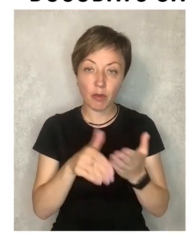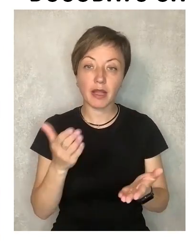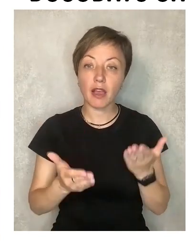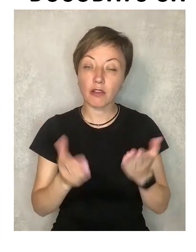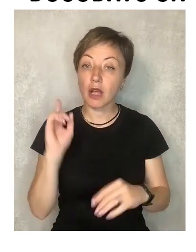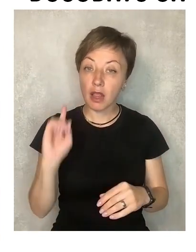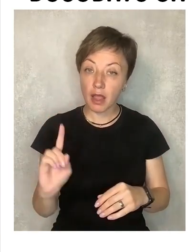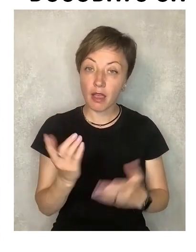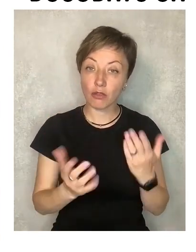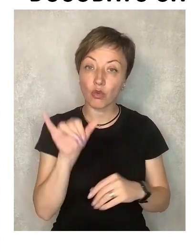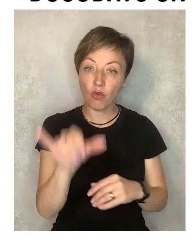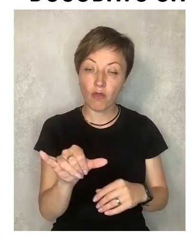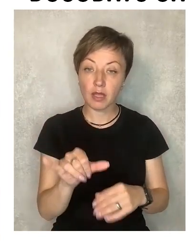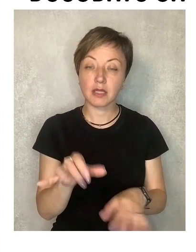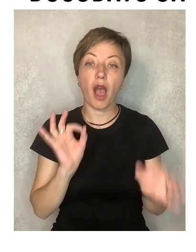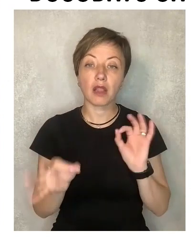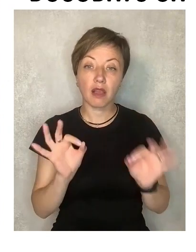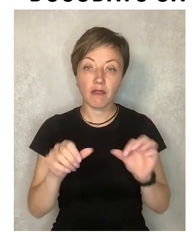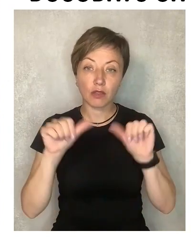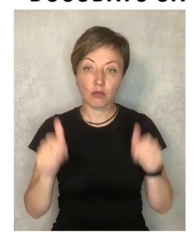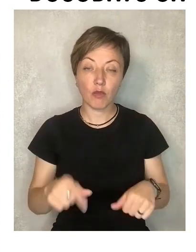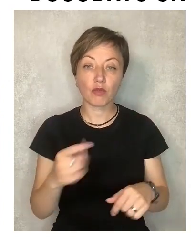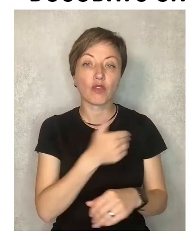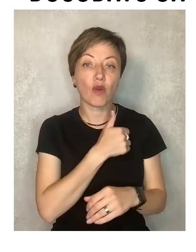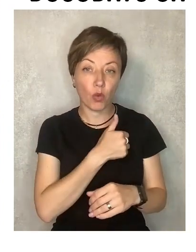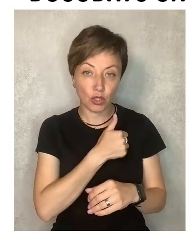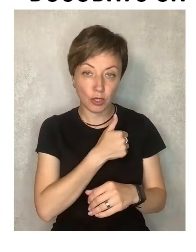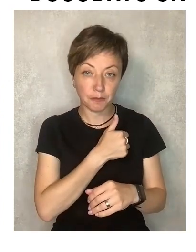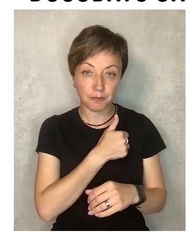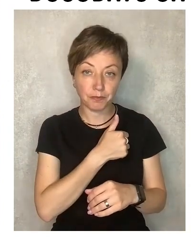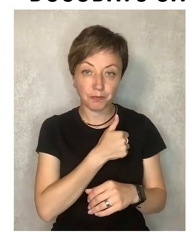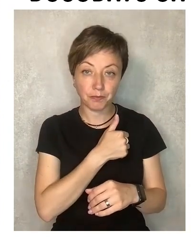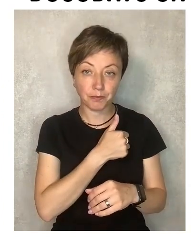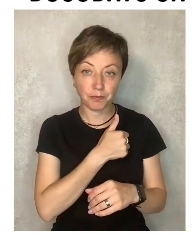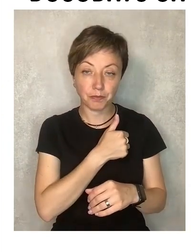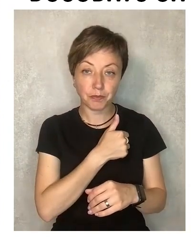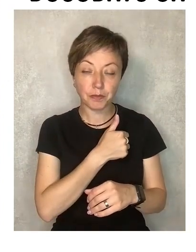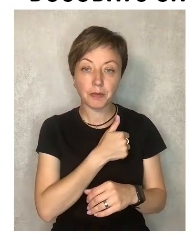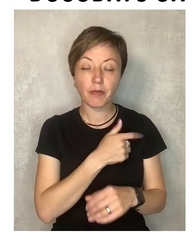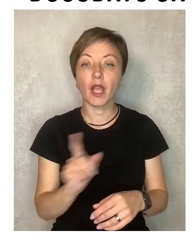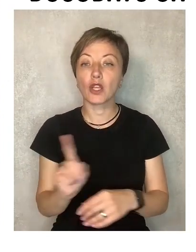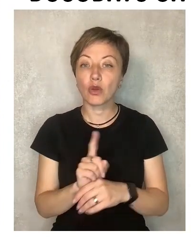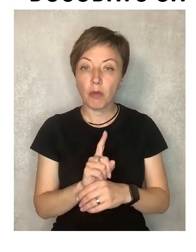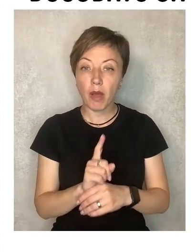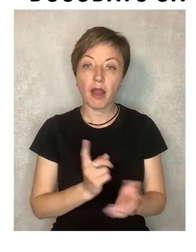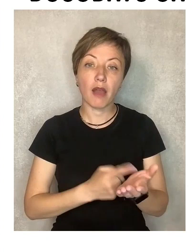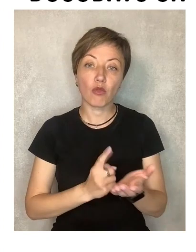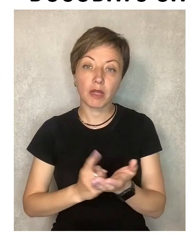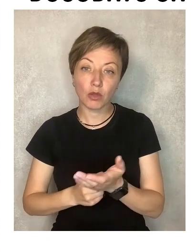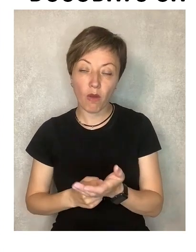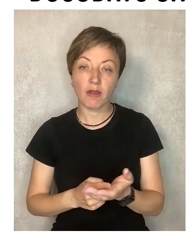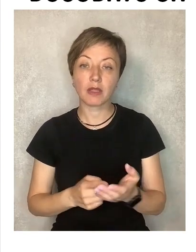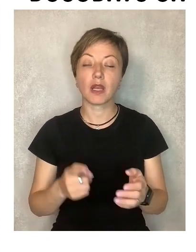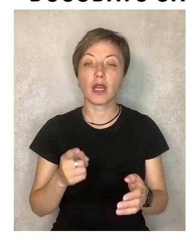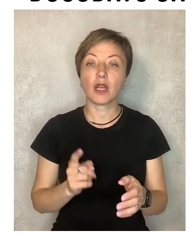вас адекватно сформовано, що ви хочете, думка, вона нормально аргументована, і вона до